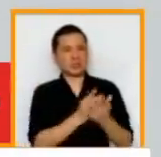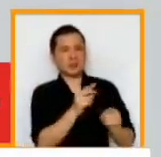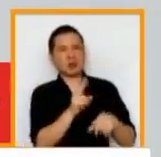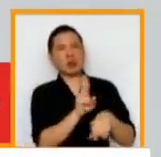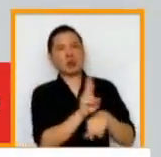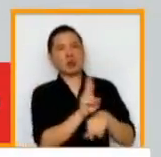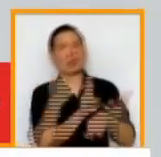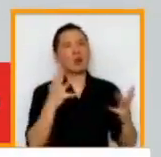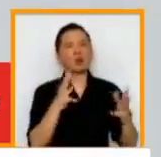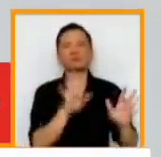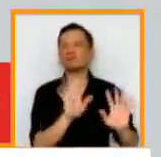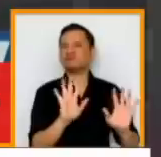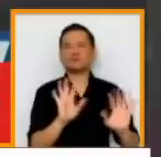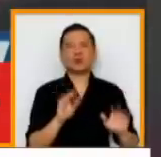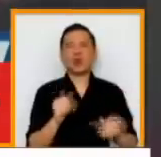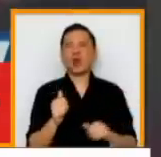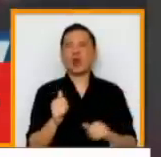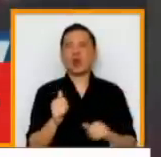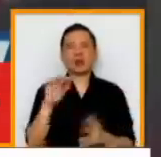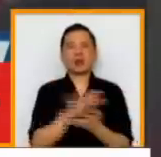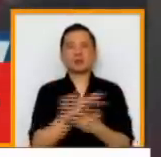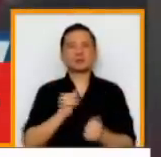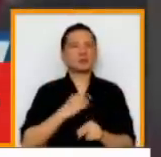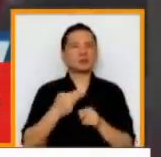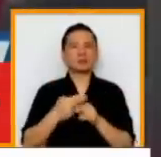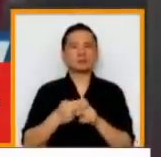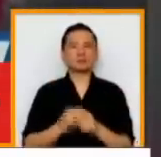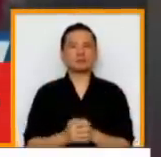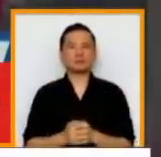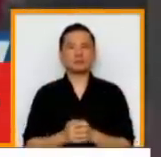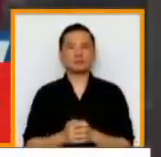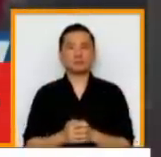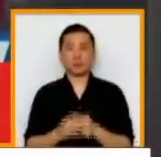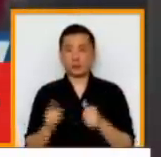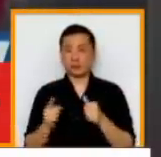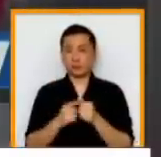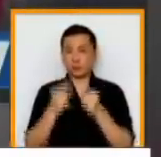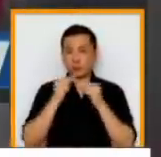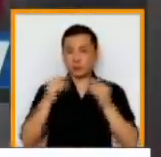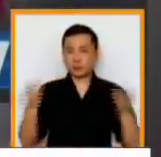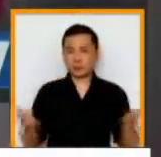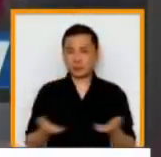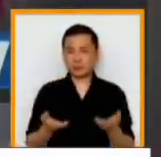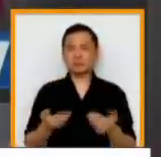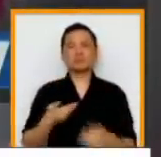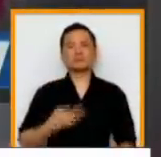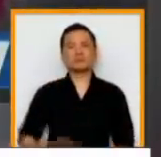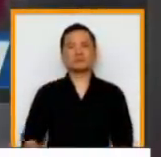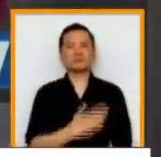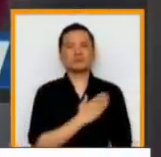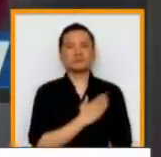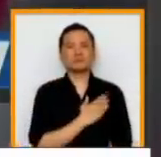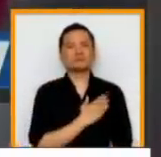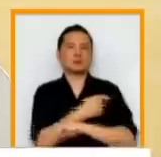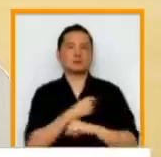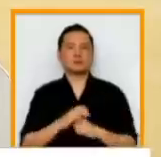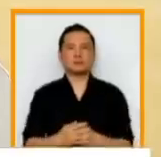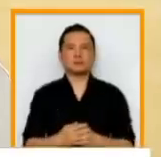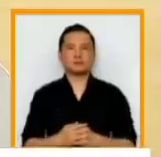yung pangalan ko para doon. Yan ang unang balita. Sandra Aguinaldo, buong puso para sa